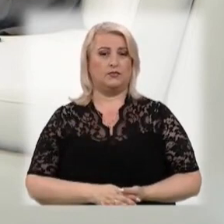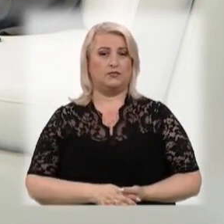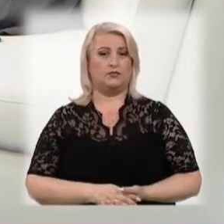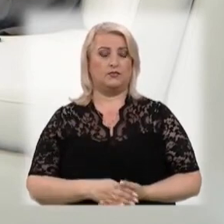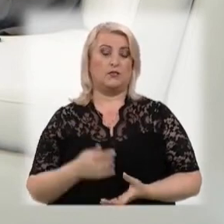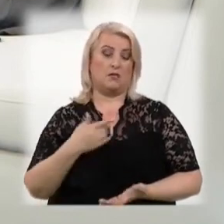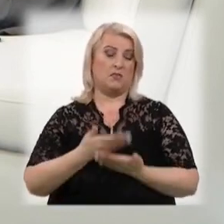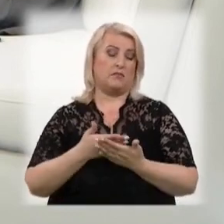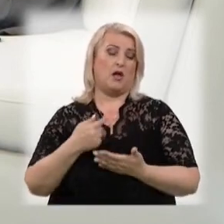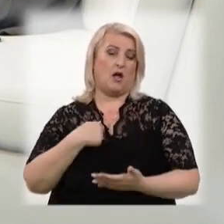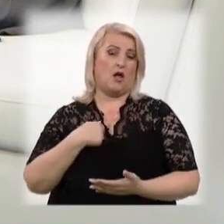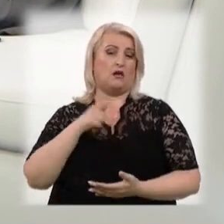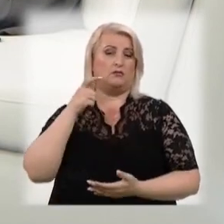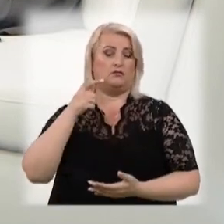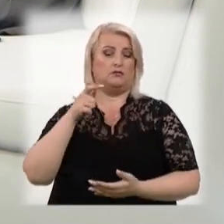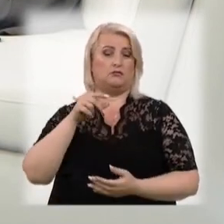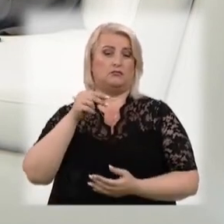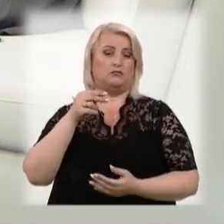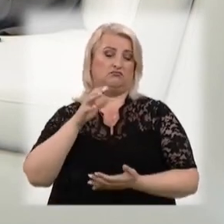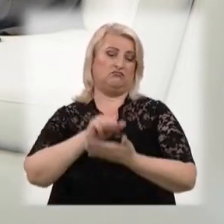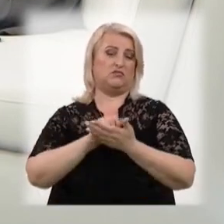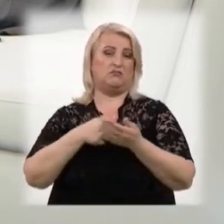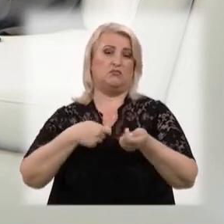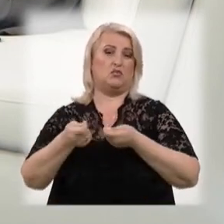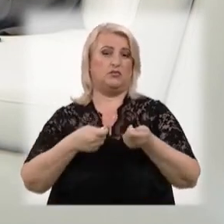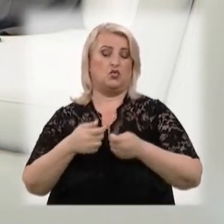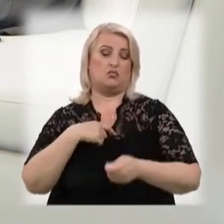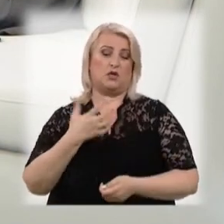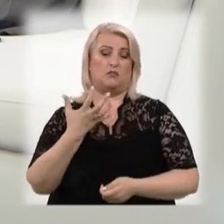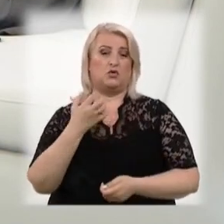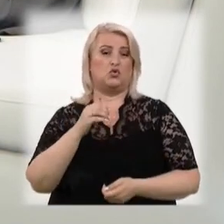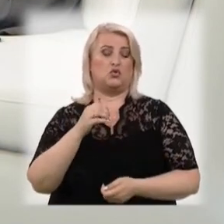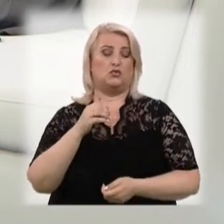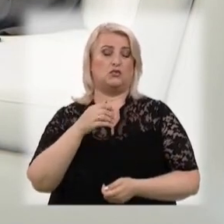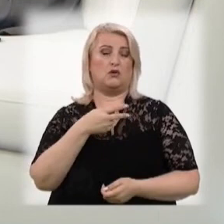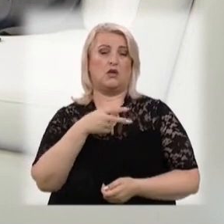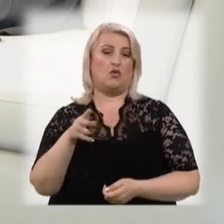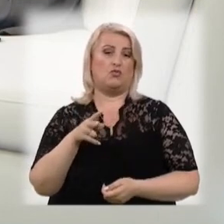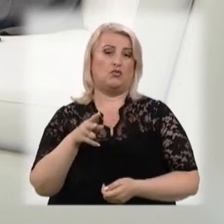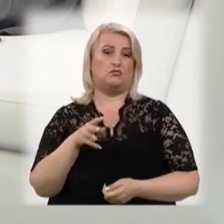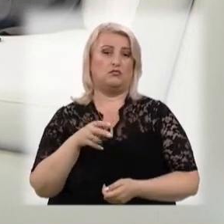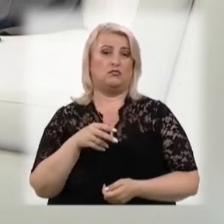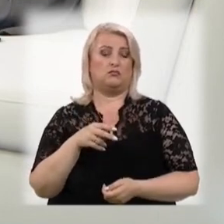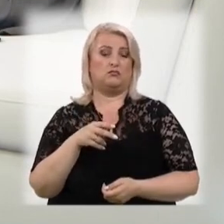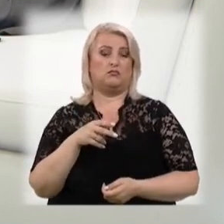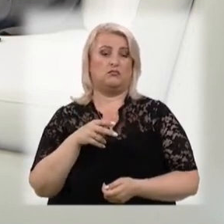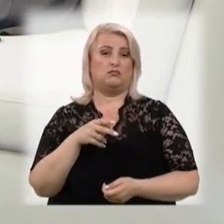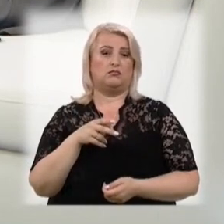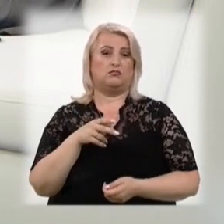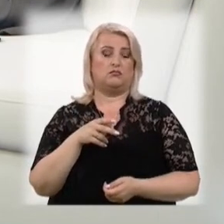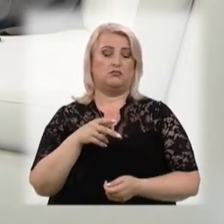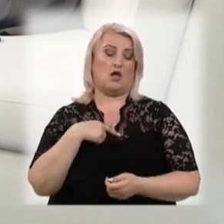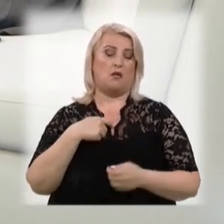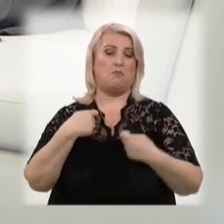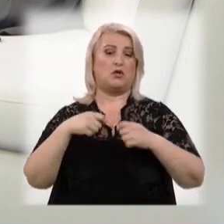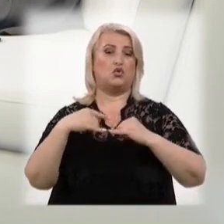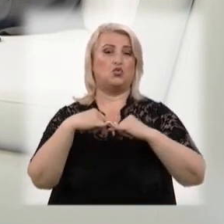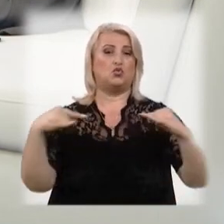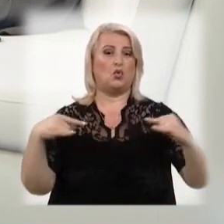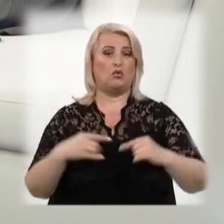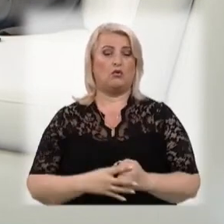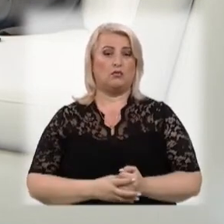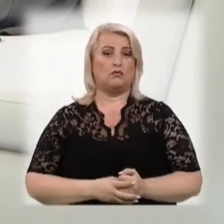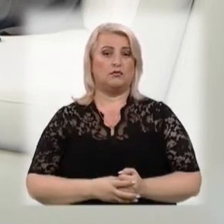Eu sunt antreprenor și am un buchet de 500 de euro și vând Nu știu fabrică mese și Vând mese